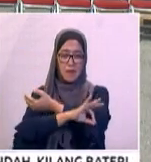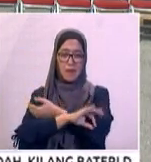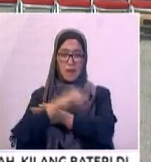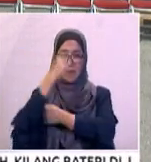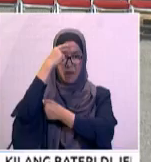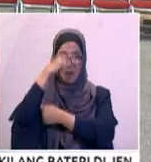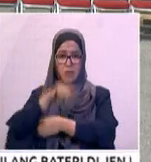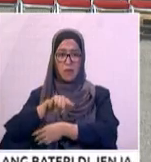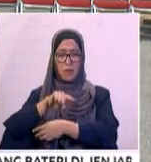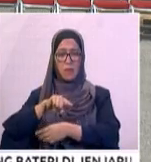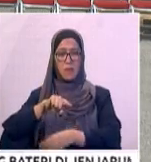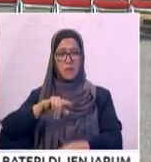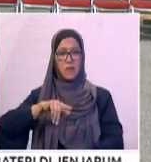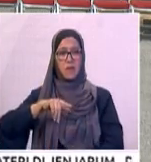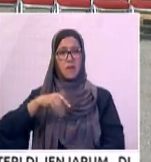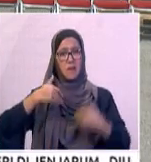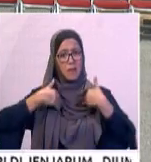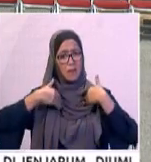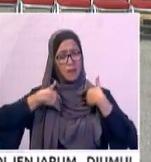supaya ada rasa